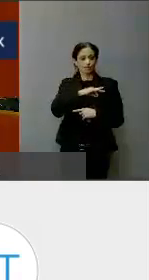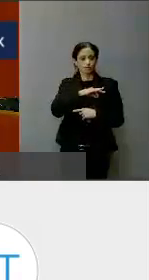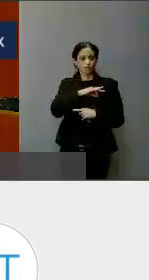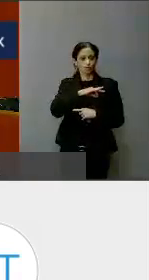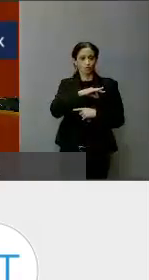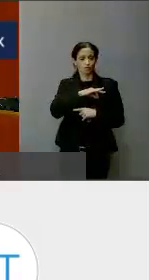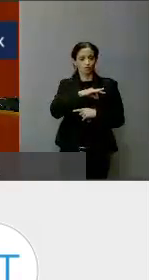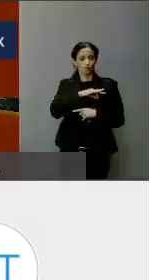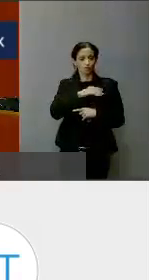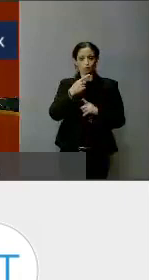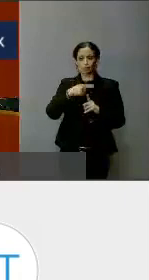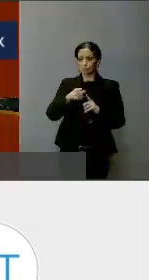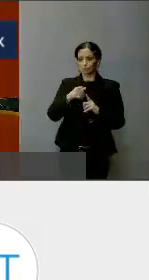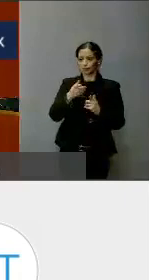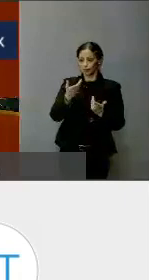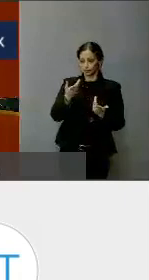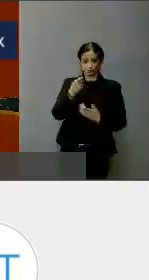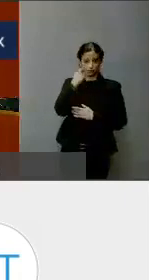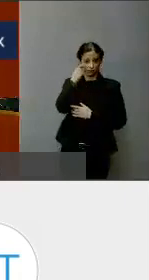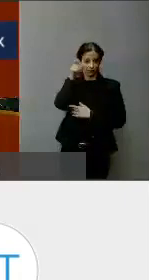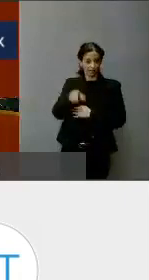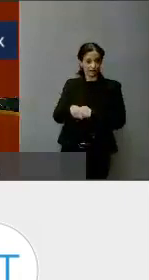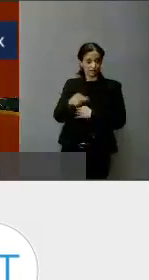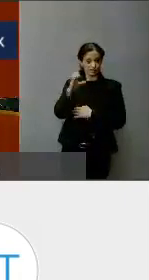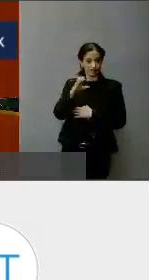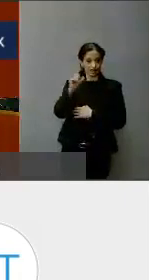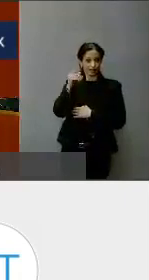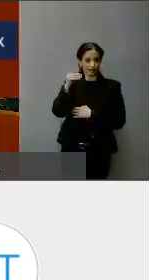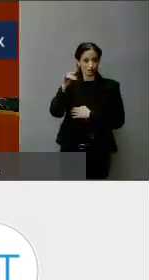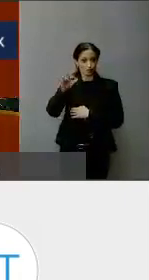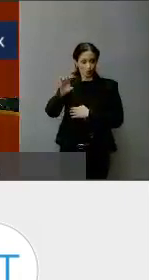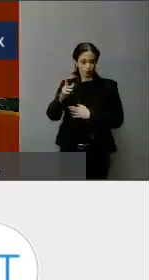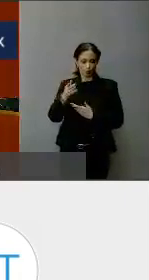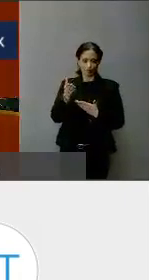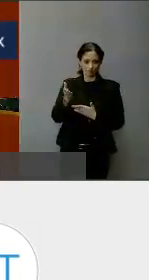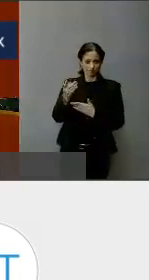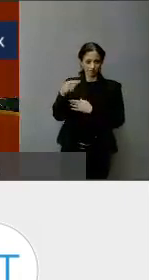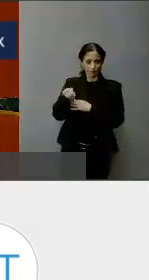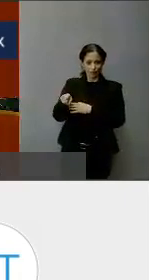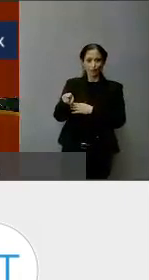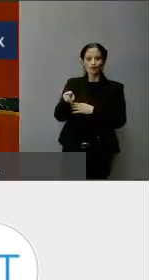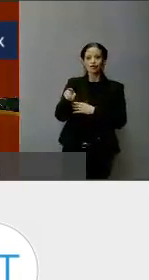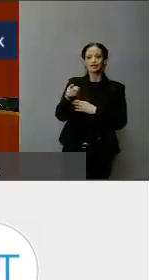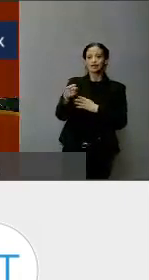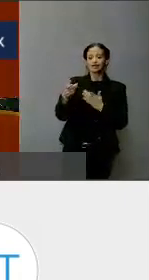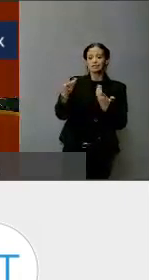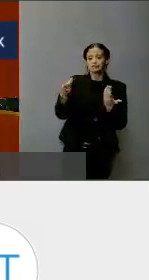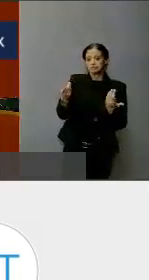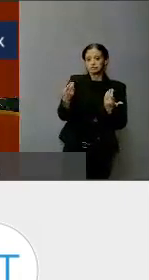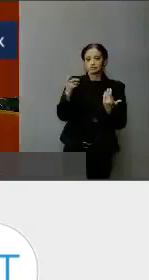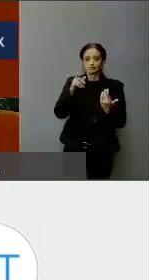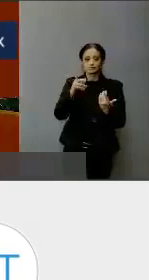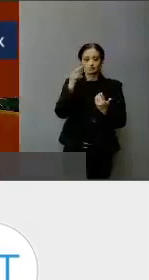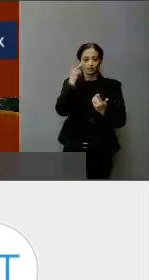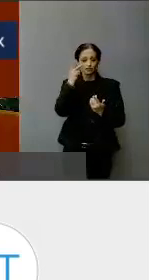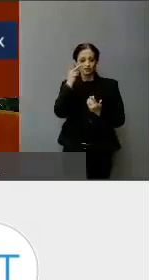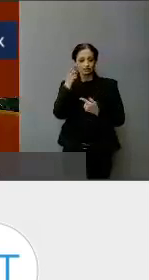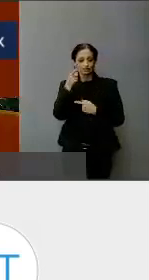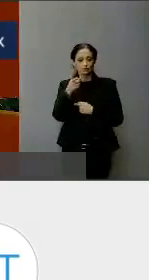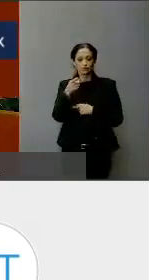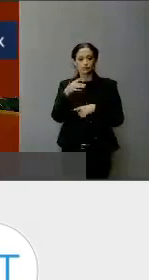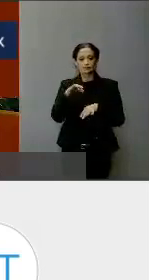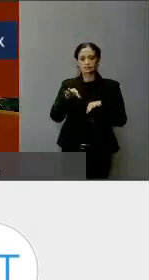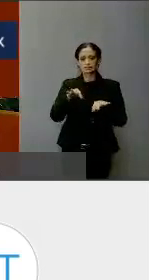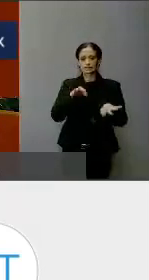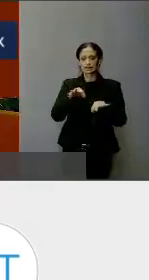signor catania dr nome dire questo lo dico perché è un considerato visto che la strategia della